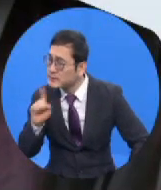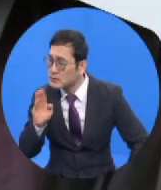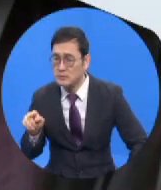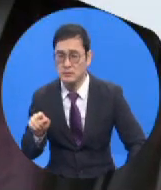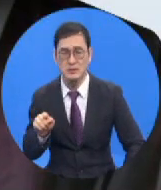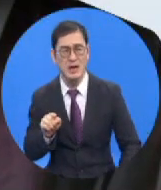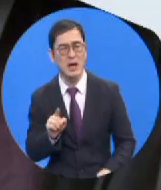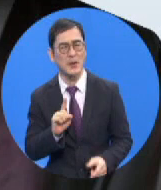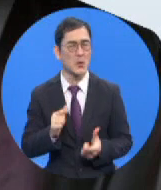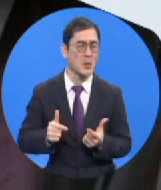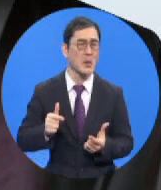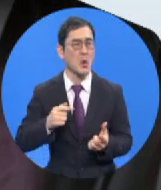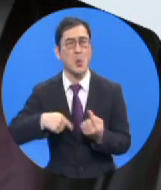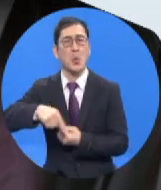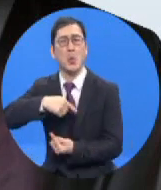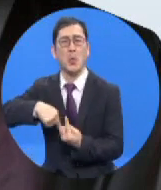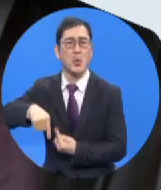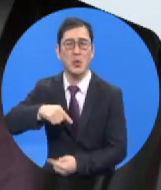오늘 동아일보 보도입니다.